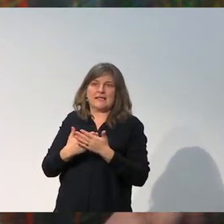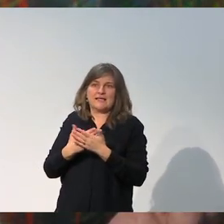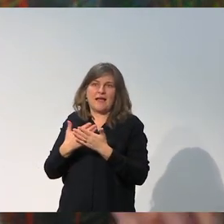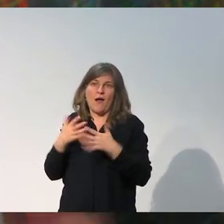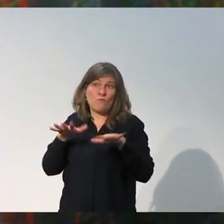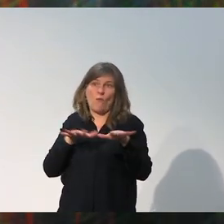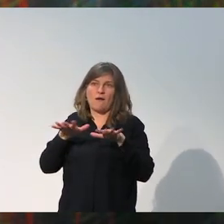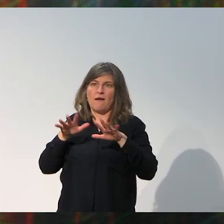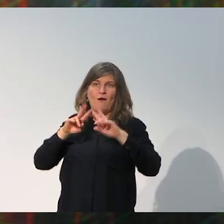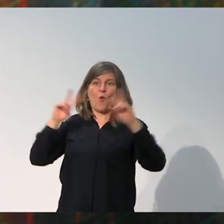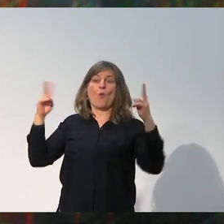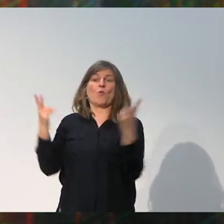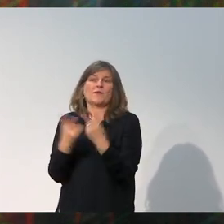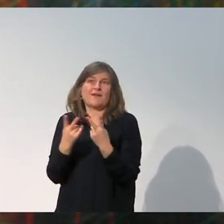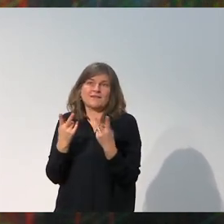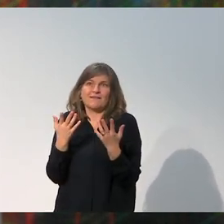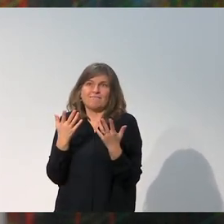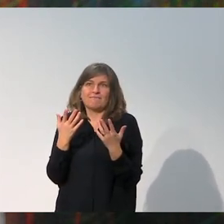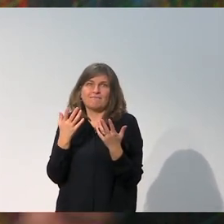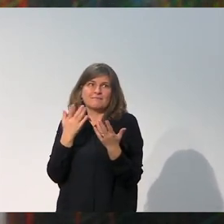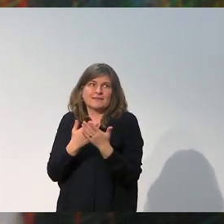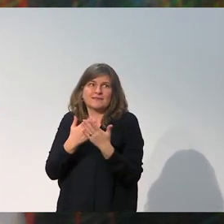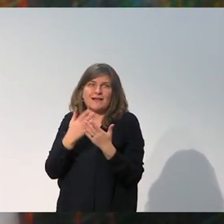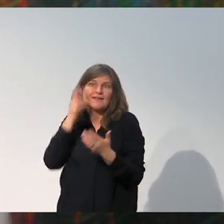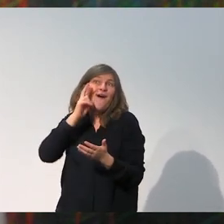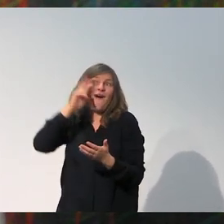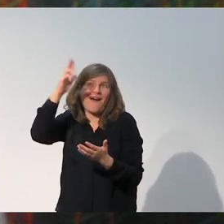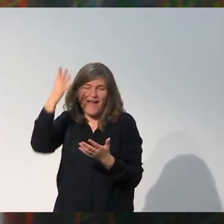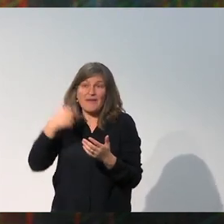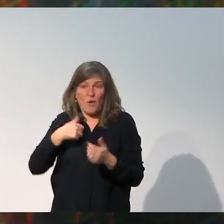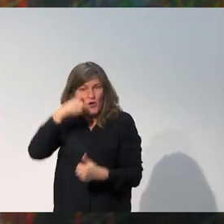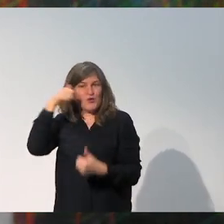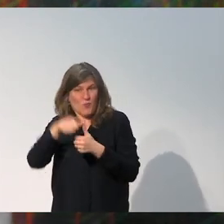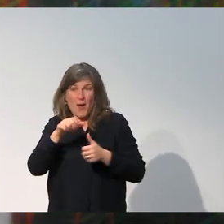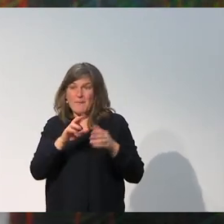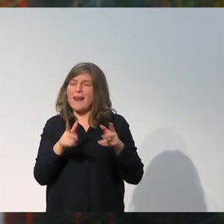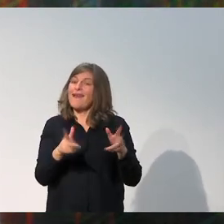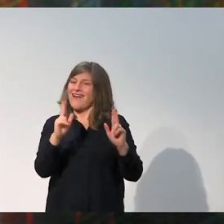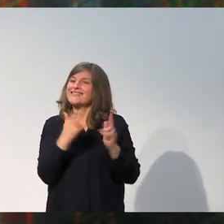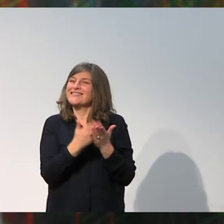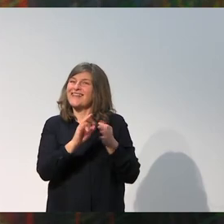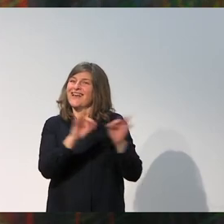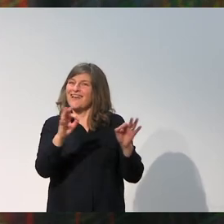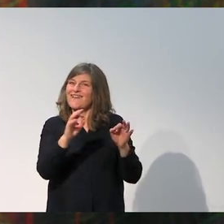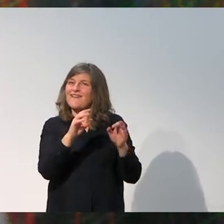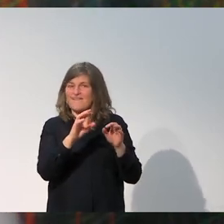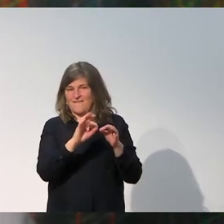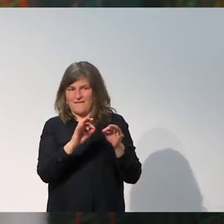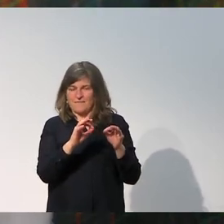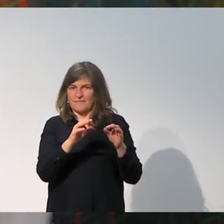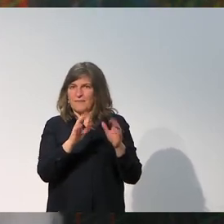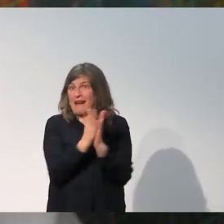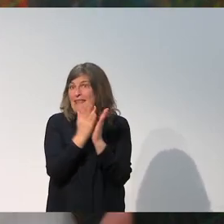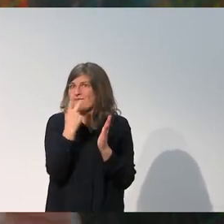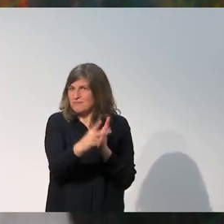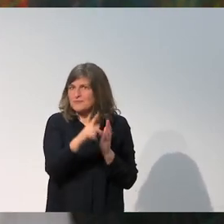qui est en fait un fantasme et un rêve. Et je me souviens de ce passage-là, et quand j'ai découvert Augustin Mouchot, ça a fait un peu écho,